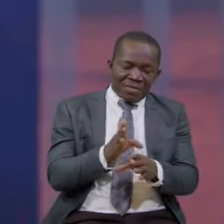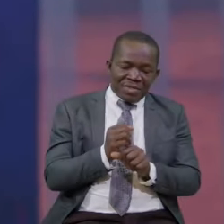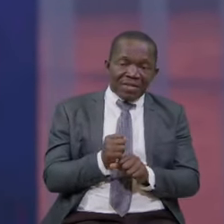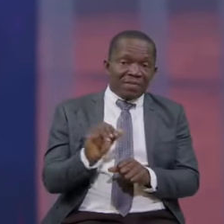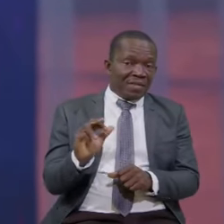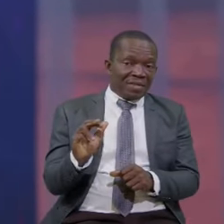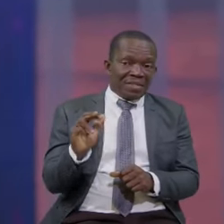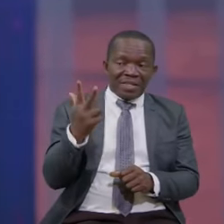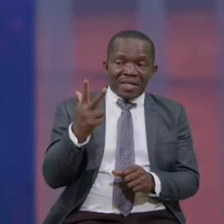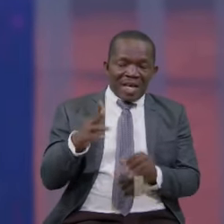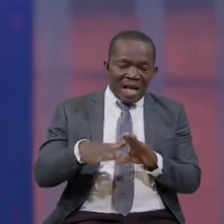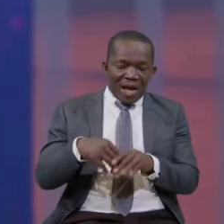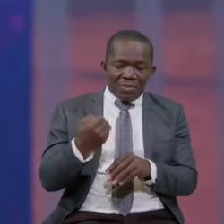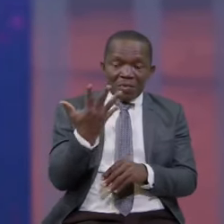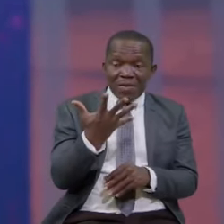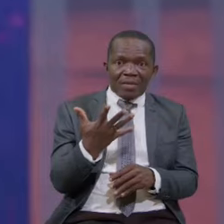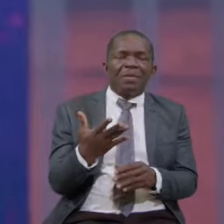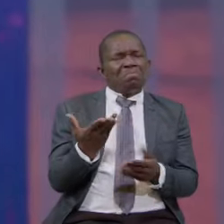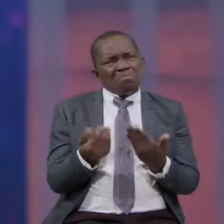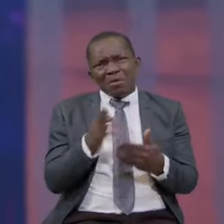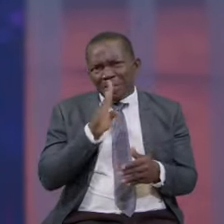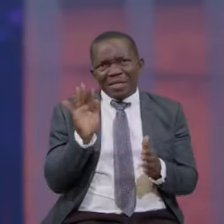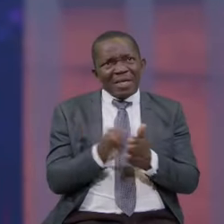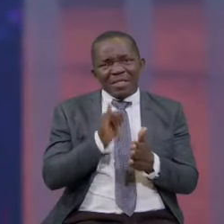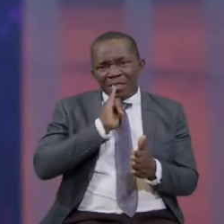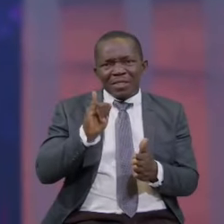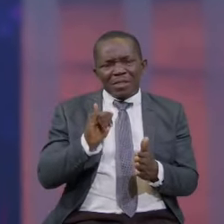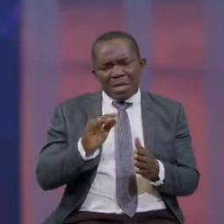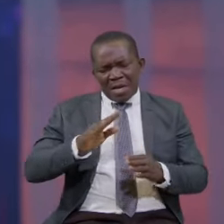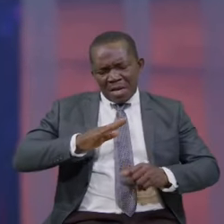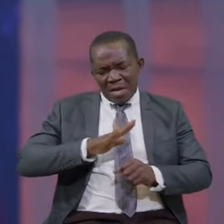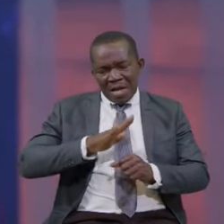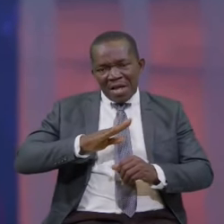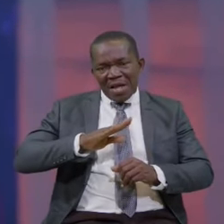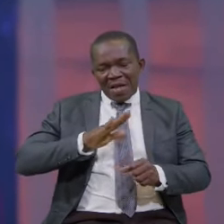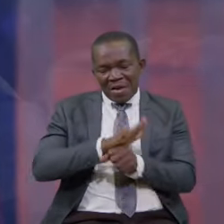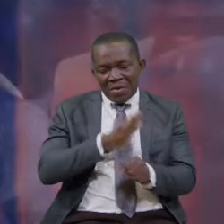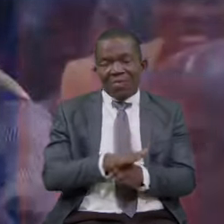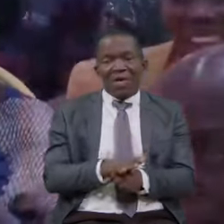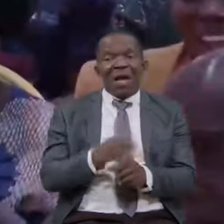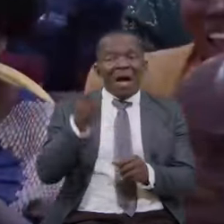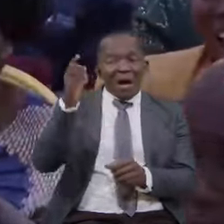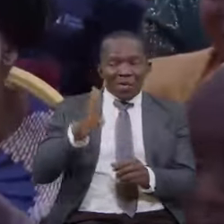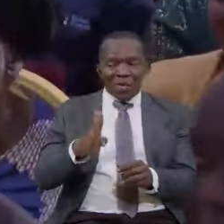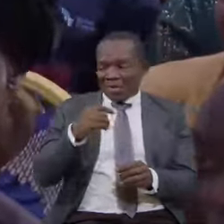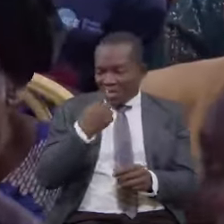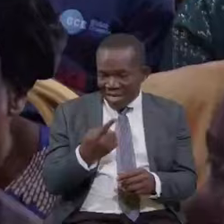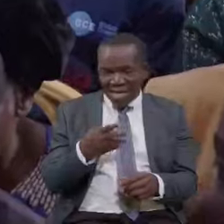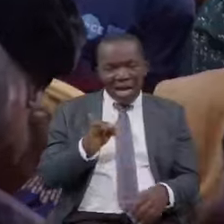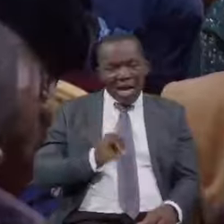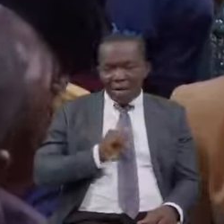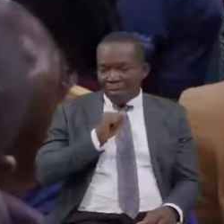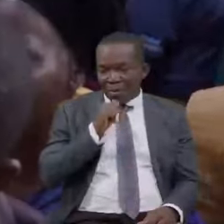vous vous avez plus Dieu a dit je n'ai pas encore fini avec toi il n'a pas encore fini avec toi